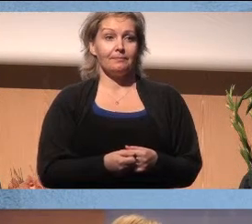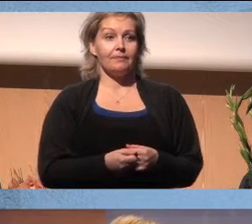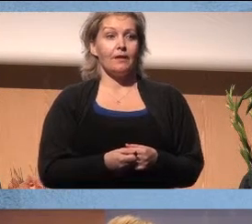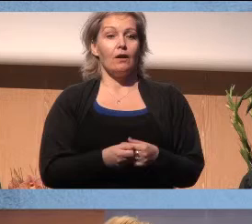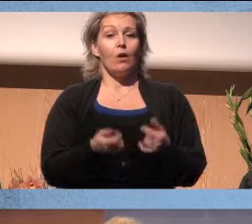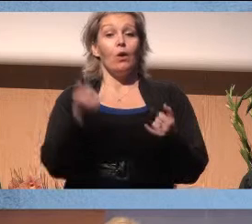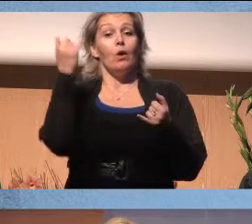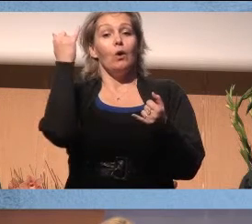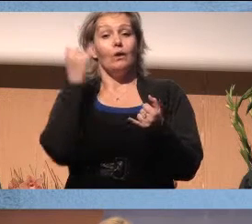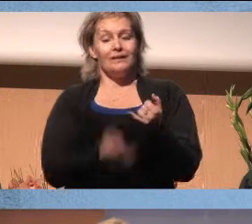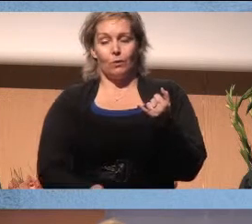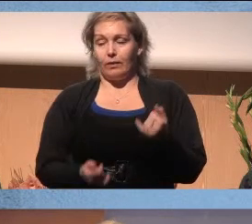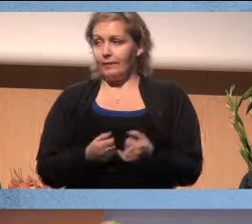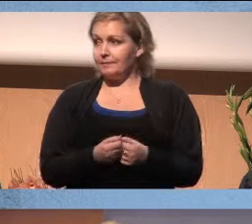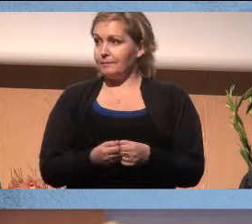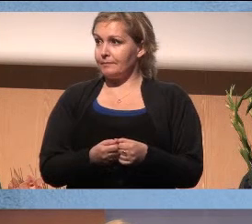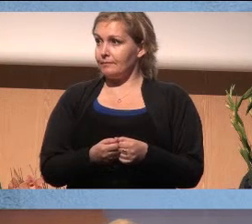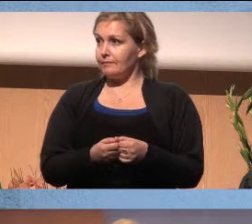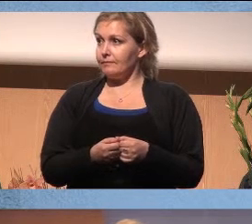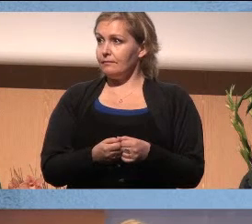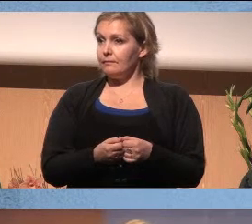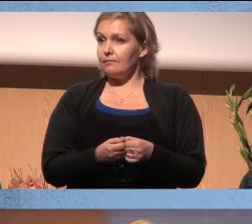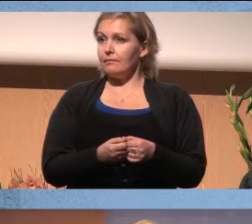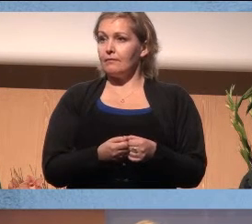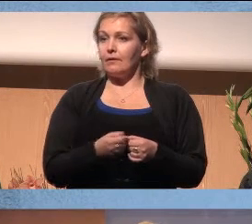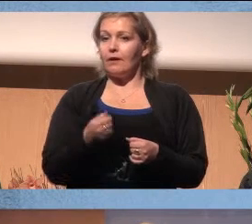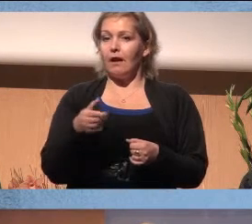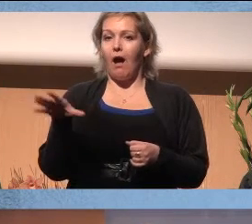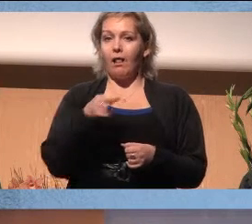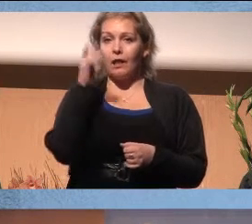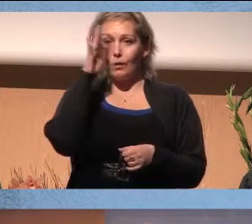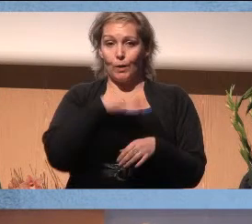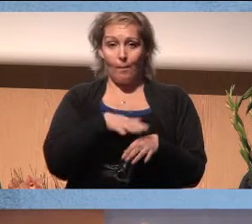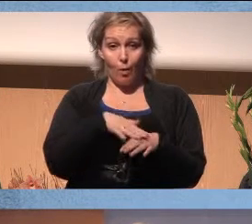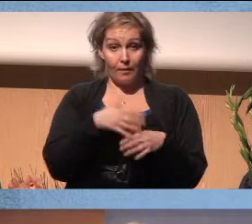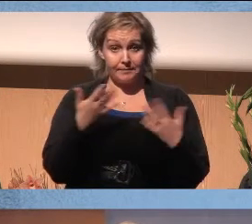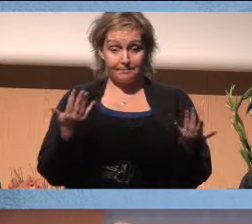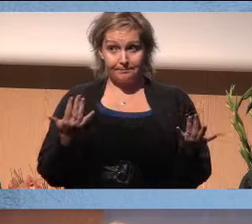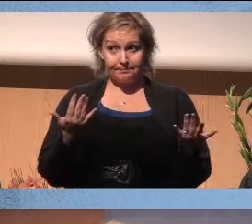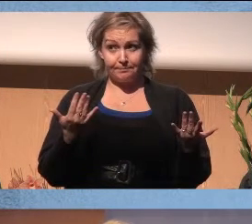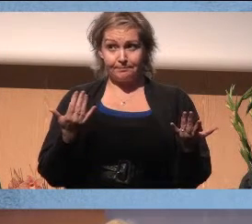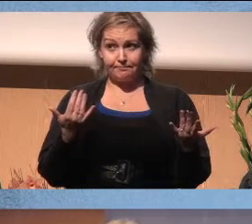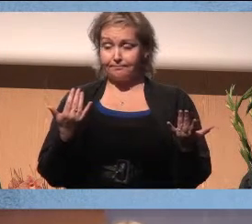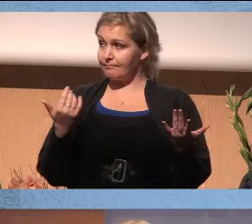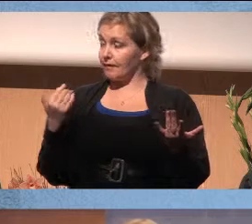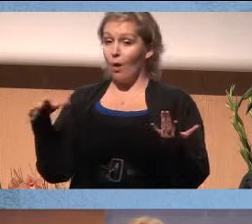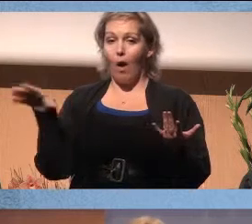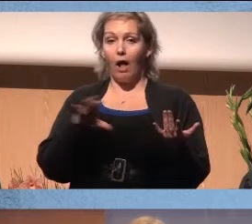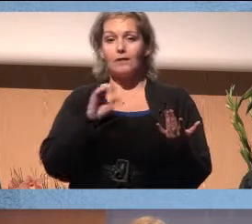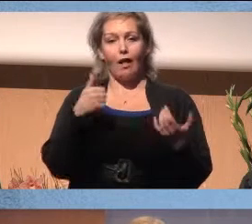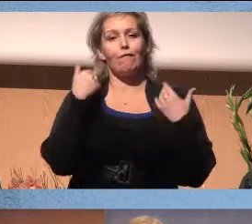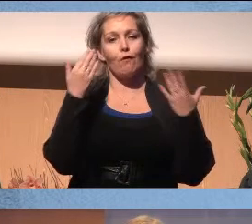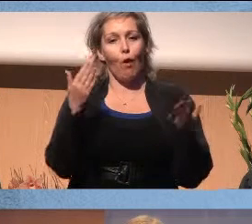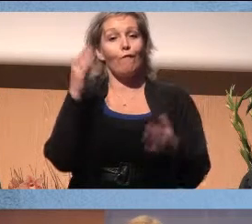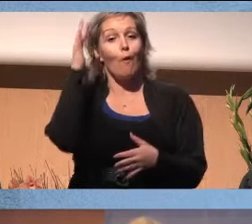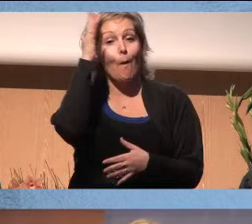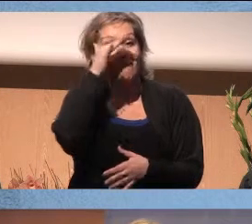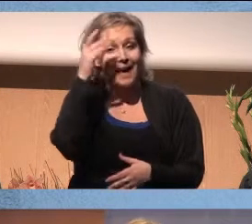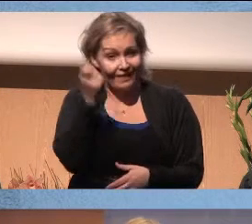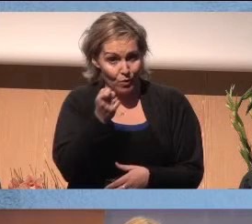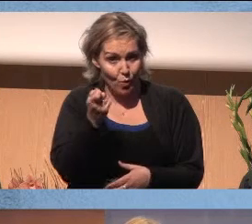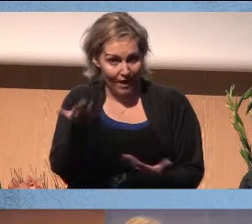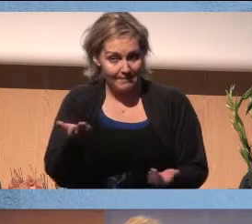Så helt til slutt, så lurer alle på dette, og alle skal få lov å mene